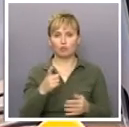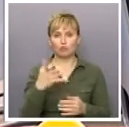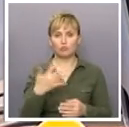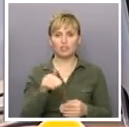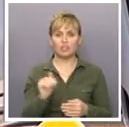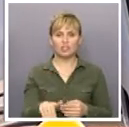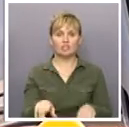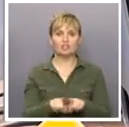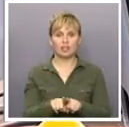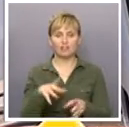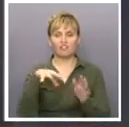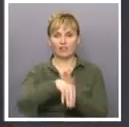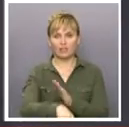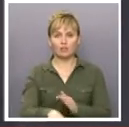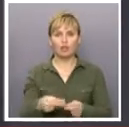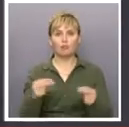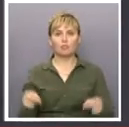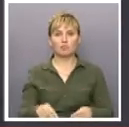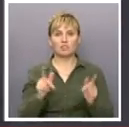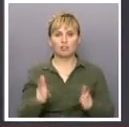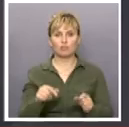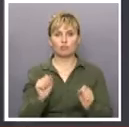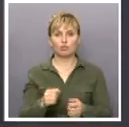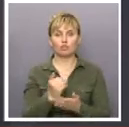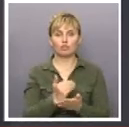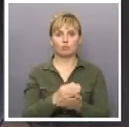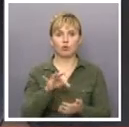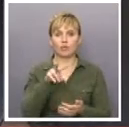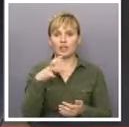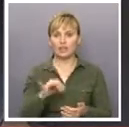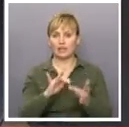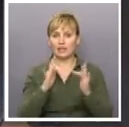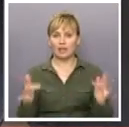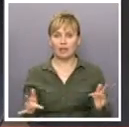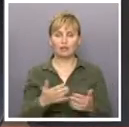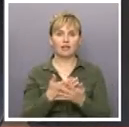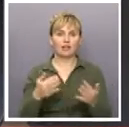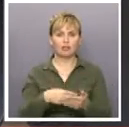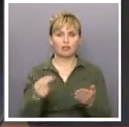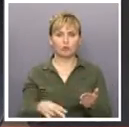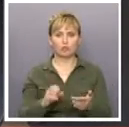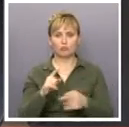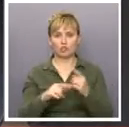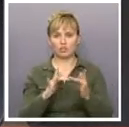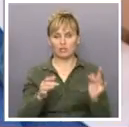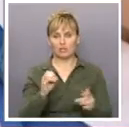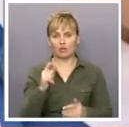150 тысяч таких вкладов. Подписать соглашение можно в режиме онлайн с использованием электронно-цифровой подписи на портале